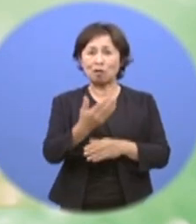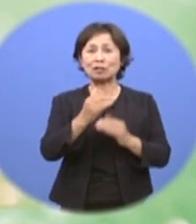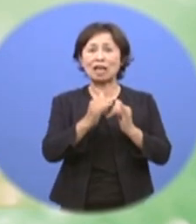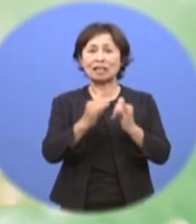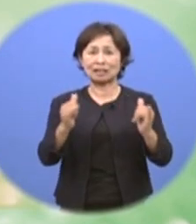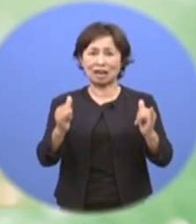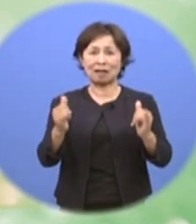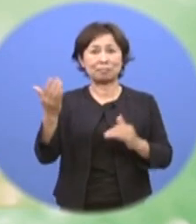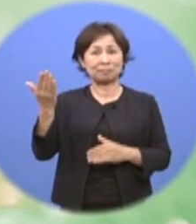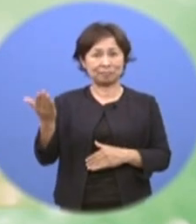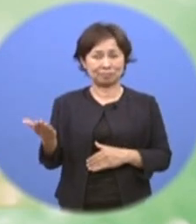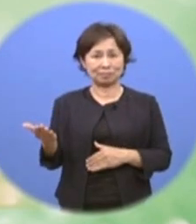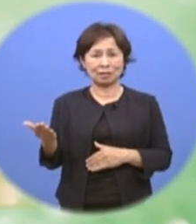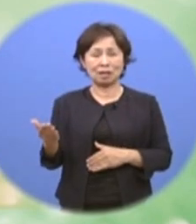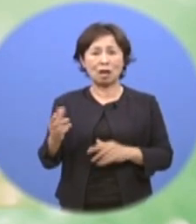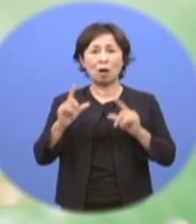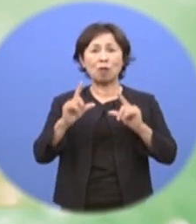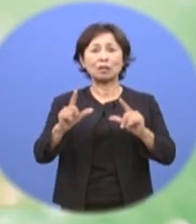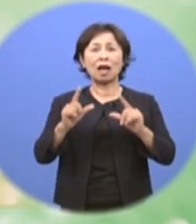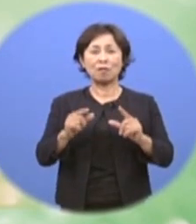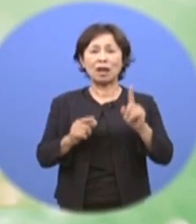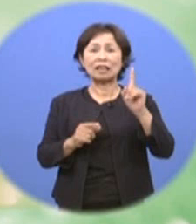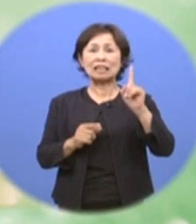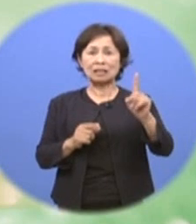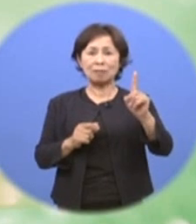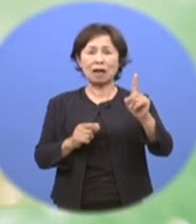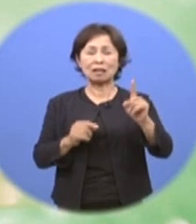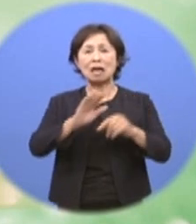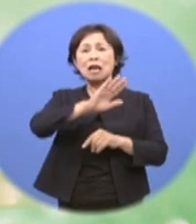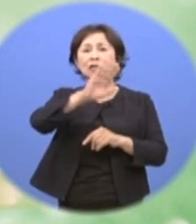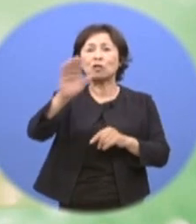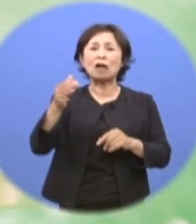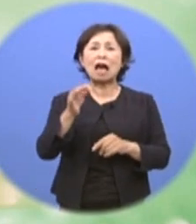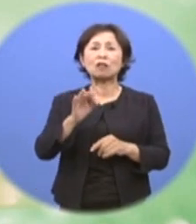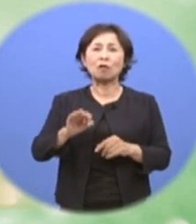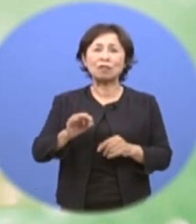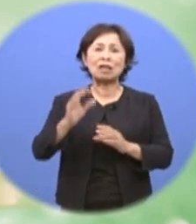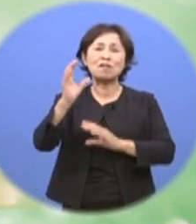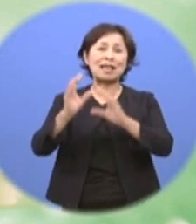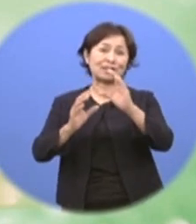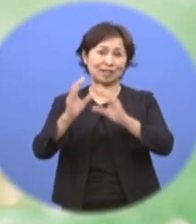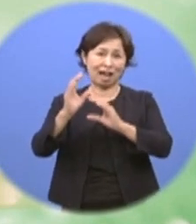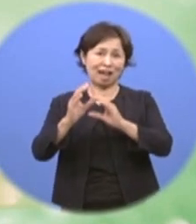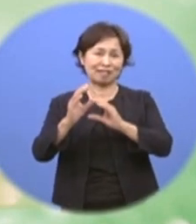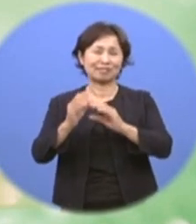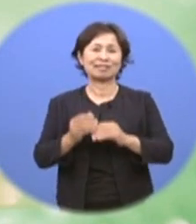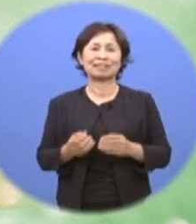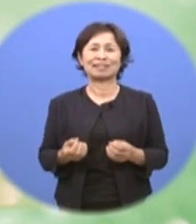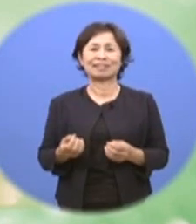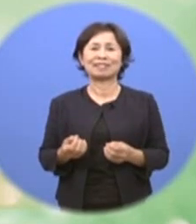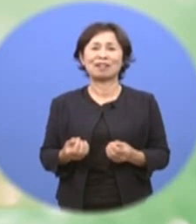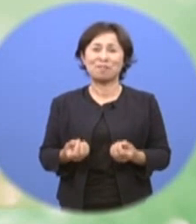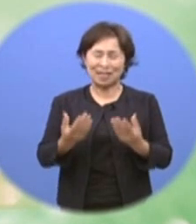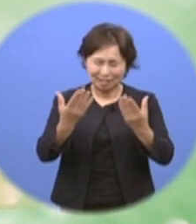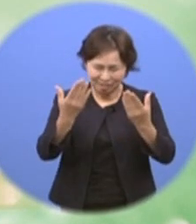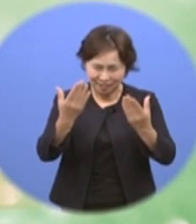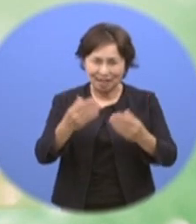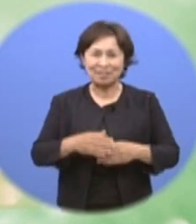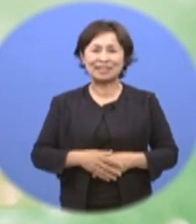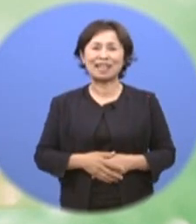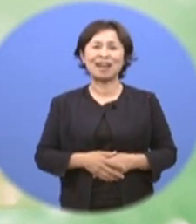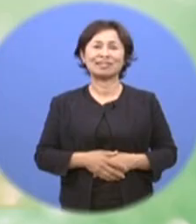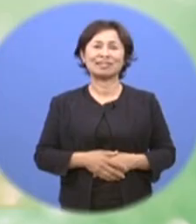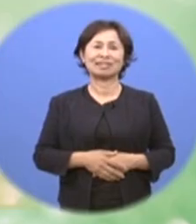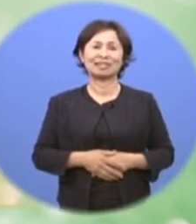解は1番の空の日フェスタでした。当選されたのはご覧の方々です。おめでとうございました。